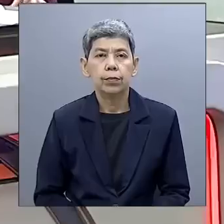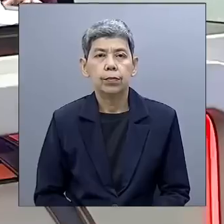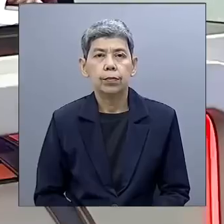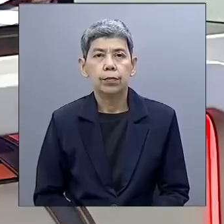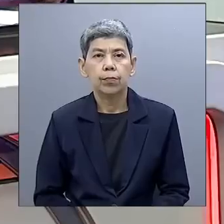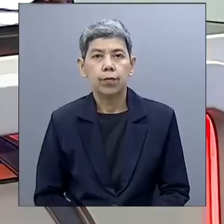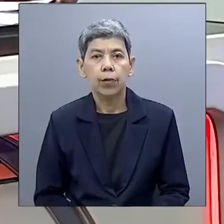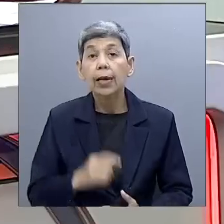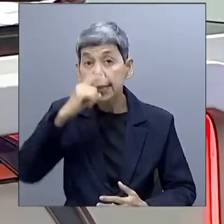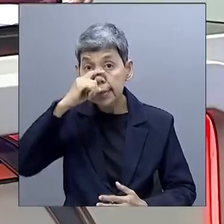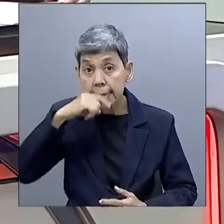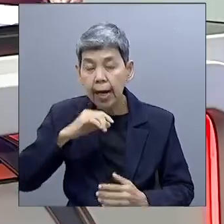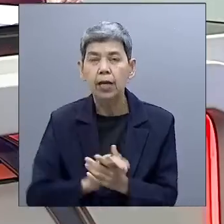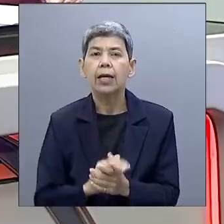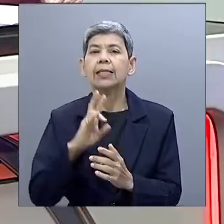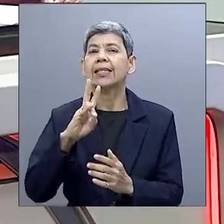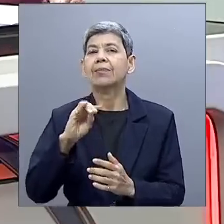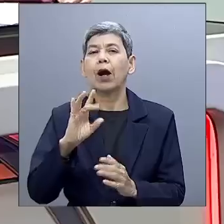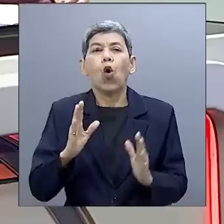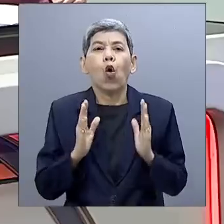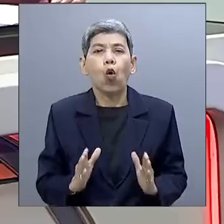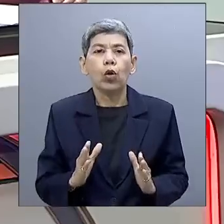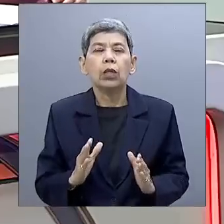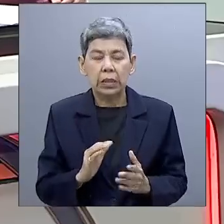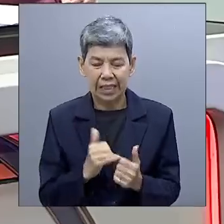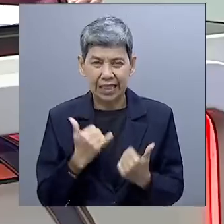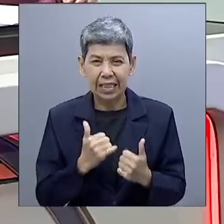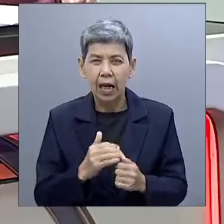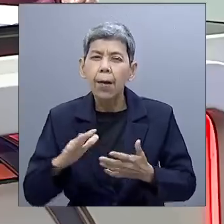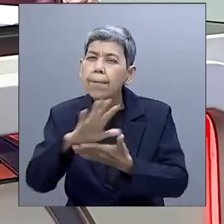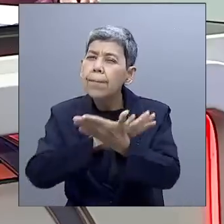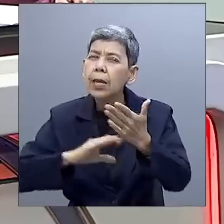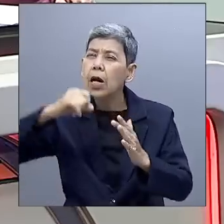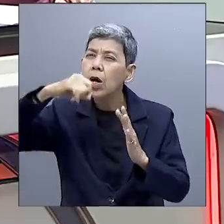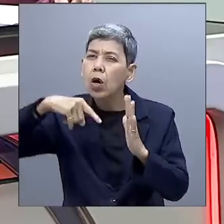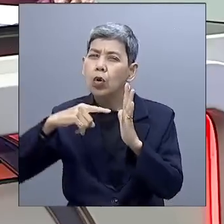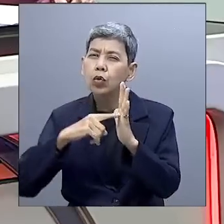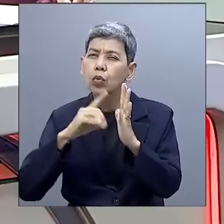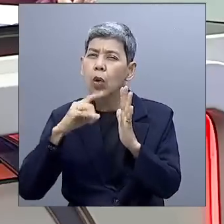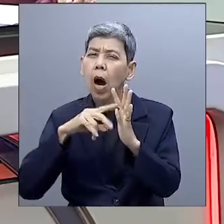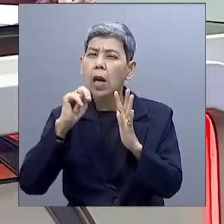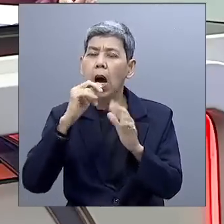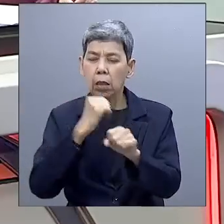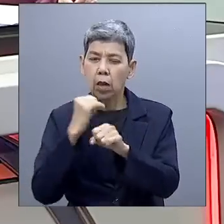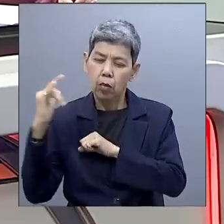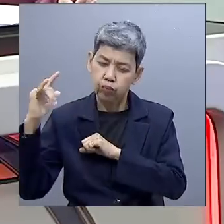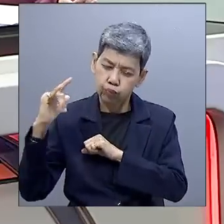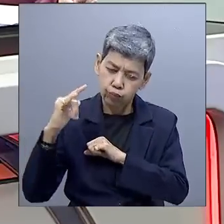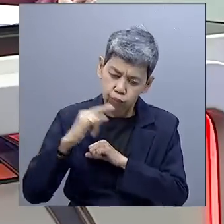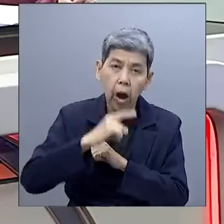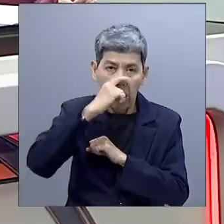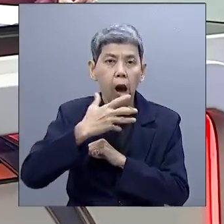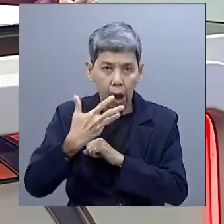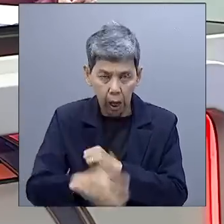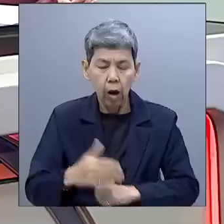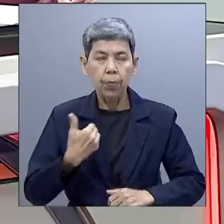คุณผู้ชมคะคนไทย 78คนที่อพยพออกจากซูดานหนีภัยการสู้รบมาถึงไทยอย่างปลอดภัยแล้วนะคะ